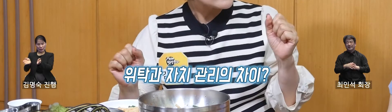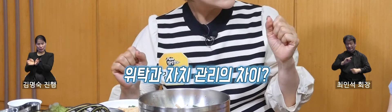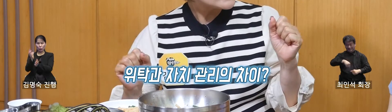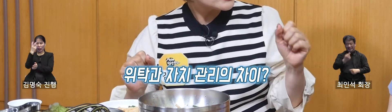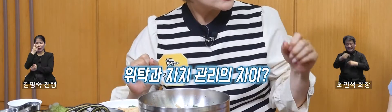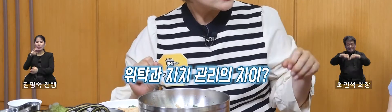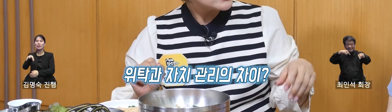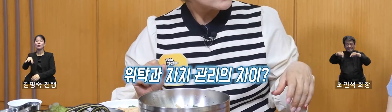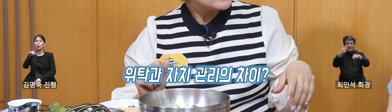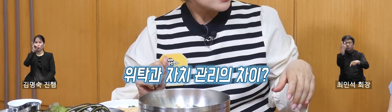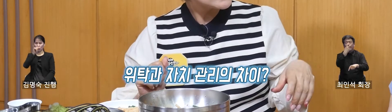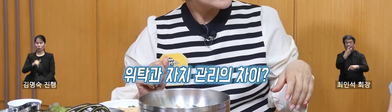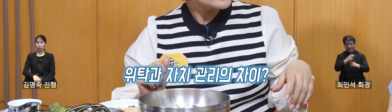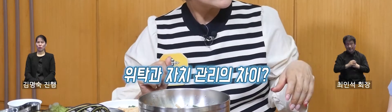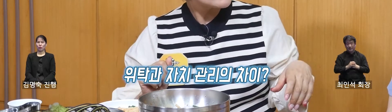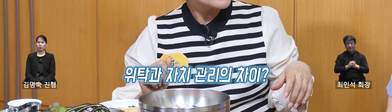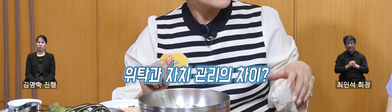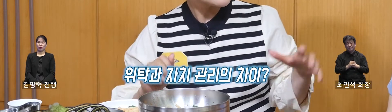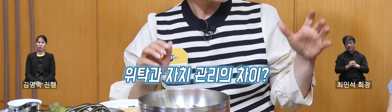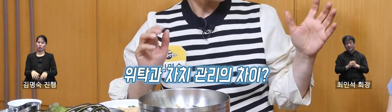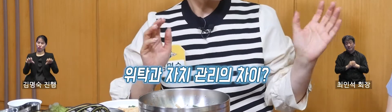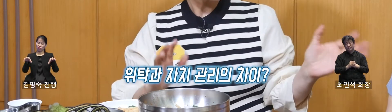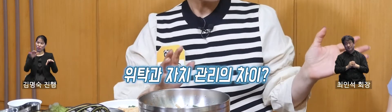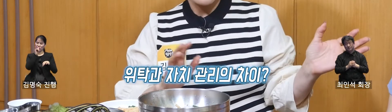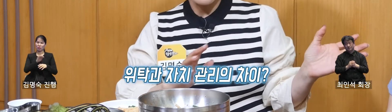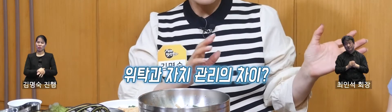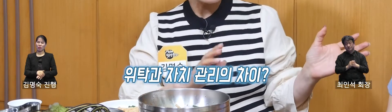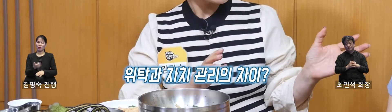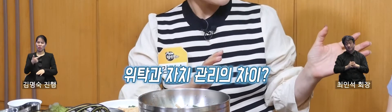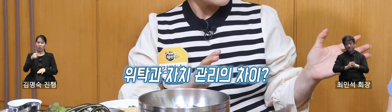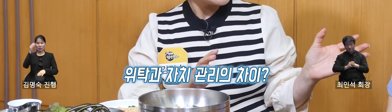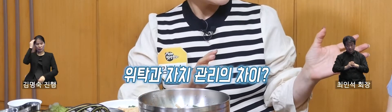자치관리. 예, 자치관리라는 게 있던데, 그러니까